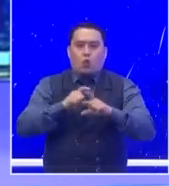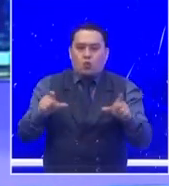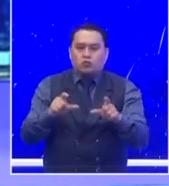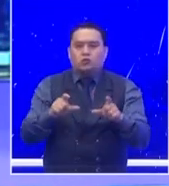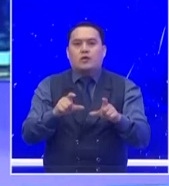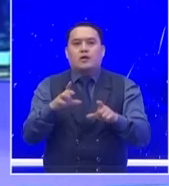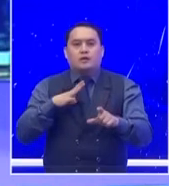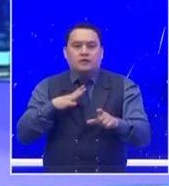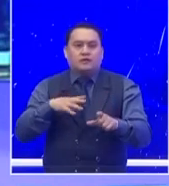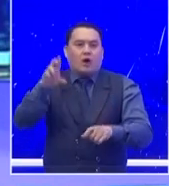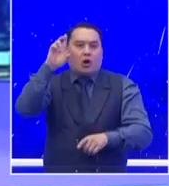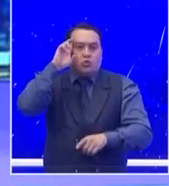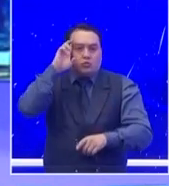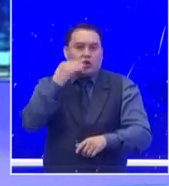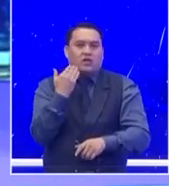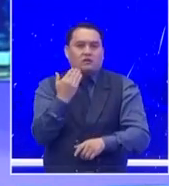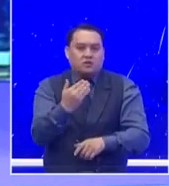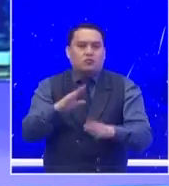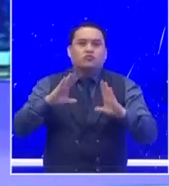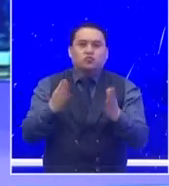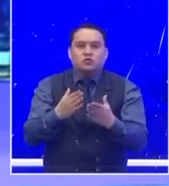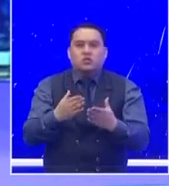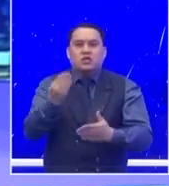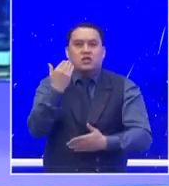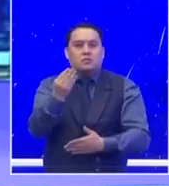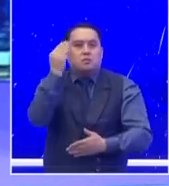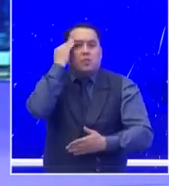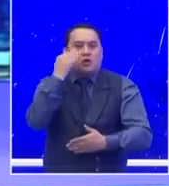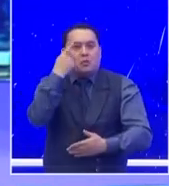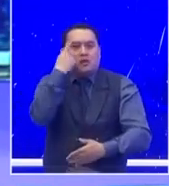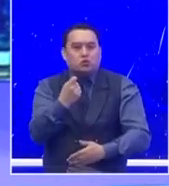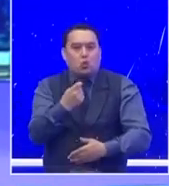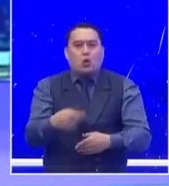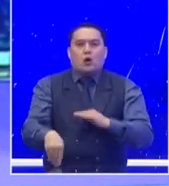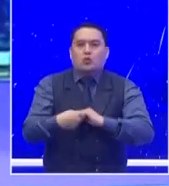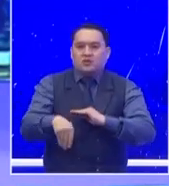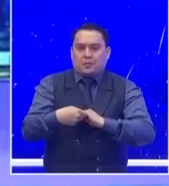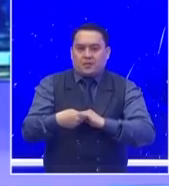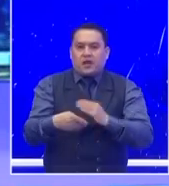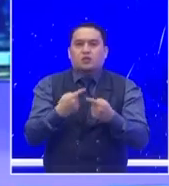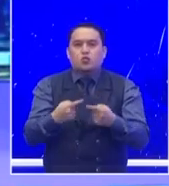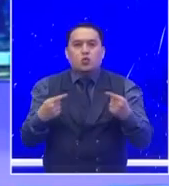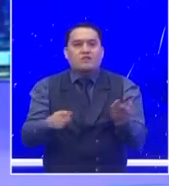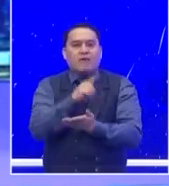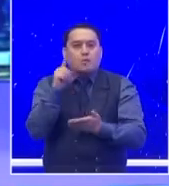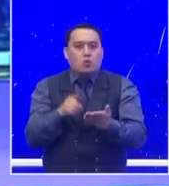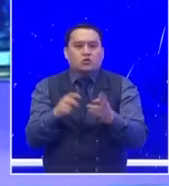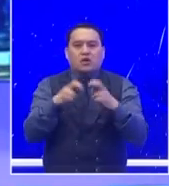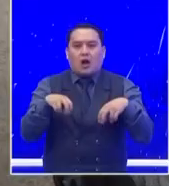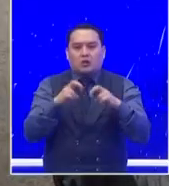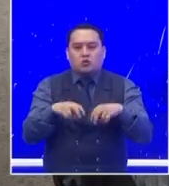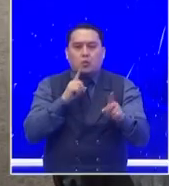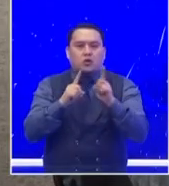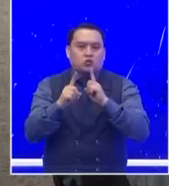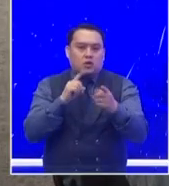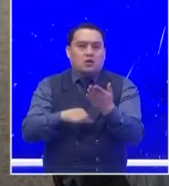госорганизаций, субъектов квазигосударственного сектора в случае непринятия ими мер по предупреждению коррупции? Эти и другие вопросы были рассмотрены в ходе